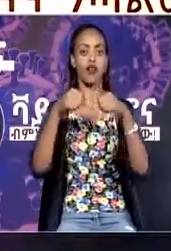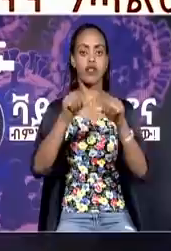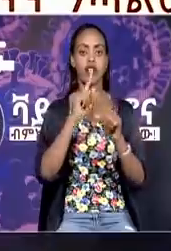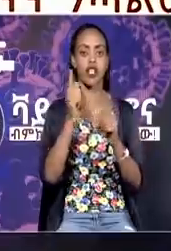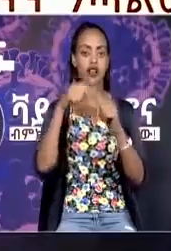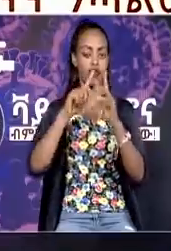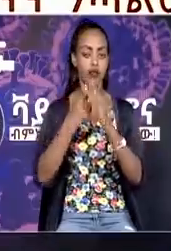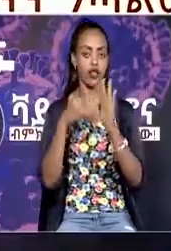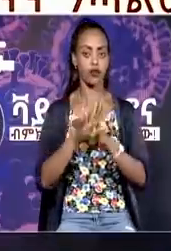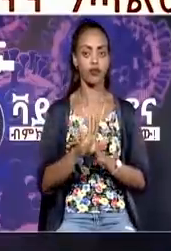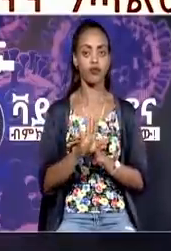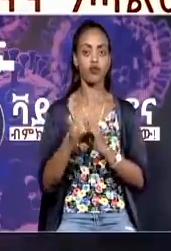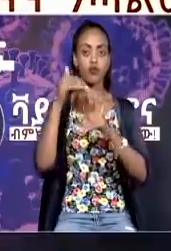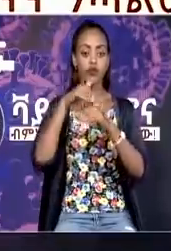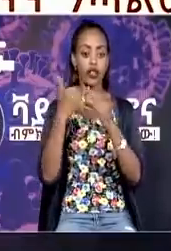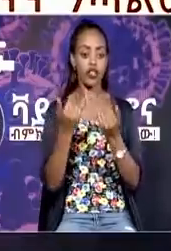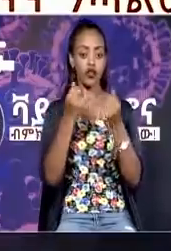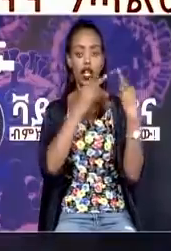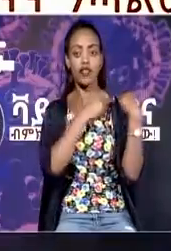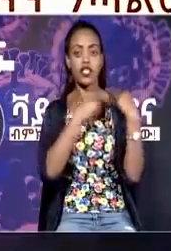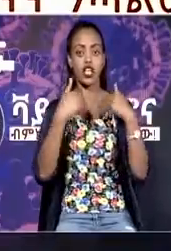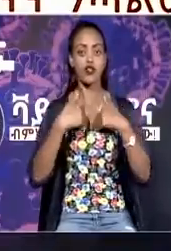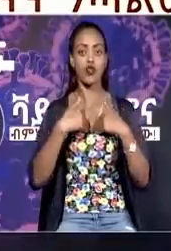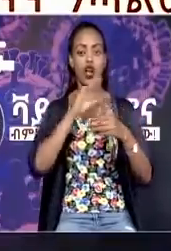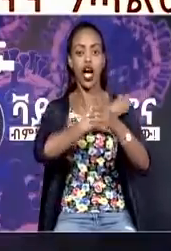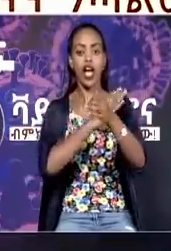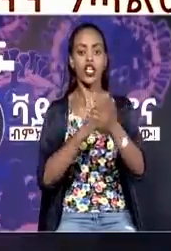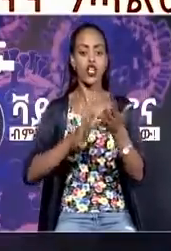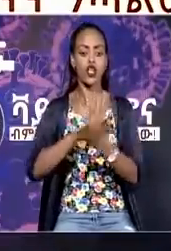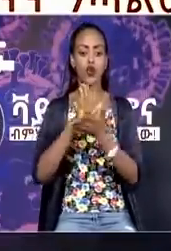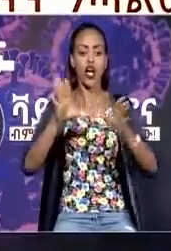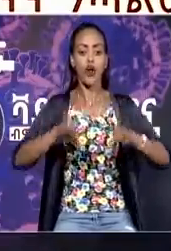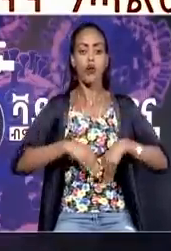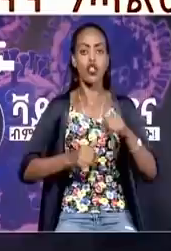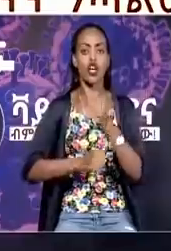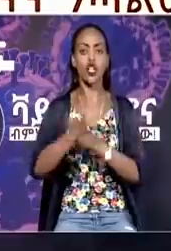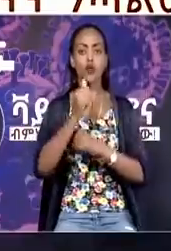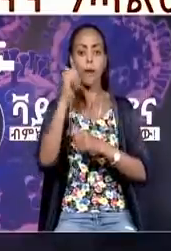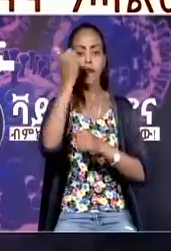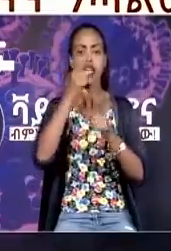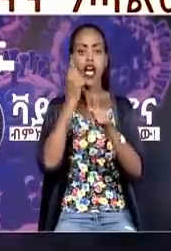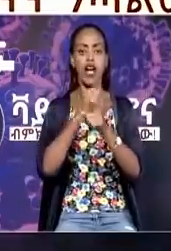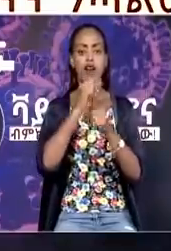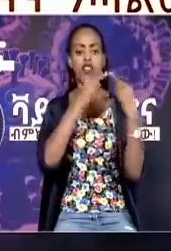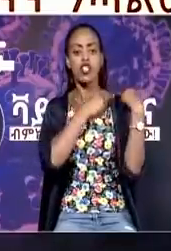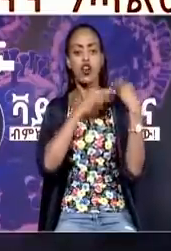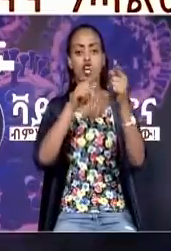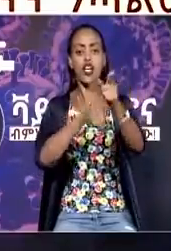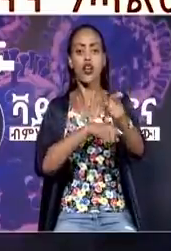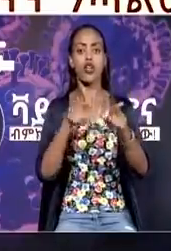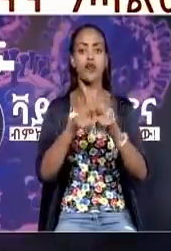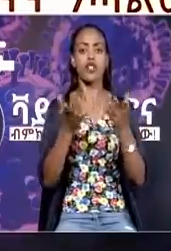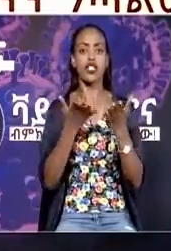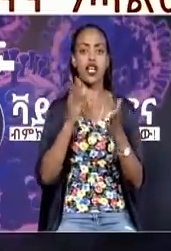እዩ። ናብቲ ፈላማ ዜና ኣብዚ ሕዚ እዋን ኣብ ስልጣን ዘሎ ሓይሊ ቅልውላዊ ቅቡልነት ዘጋጠሞን ብዘይ ኣግባብ ስልጣኑ ከናውሕ ዝደልን